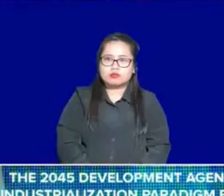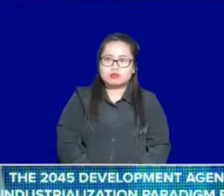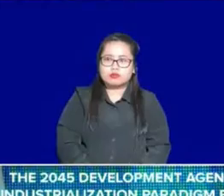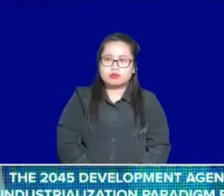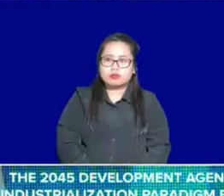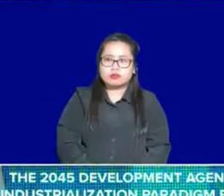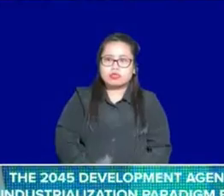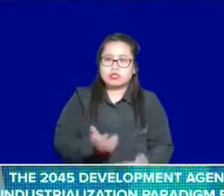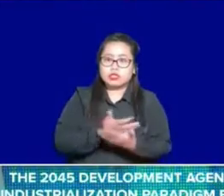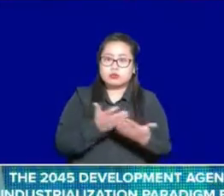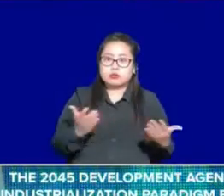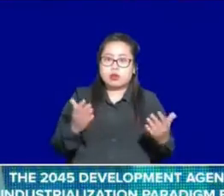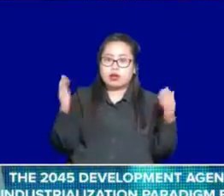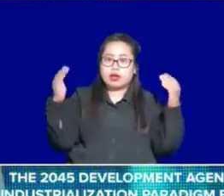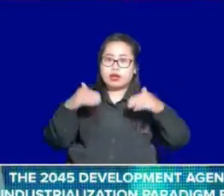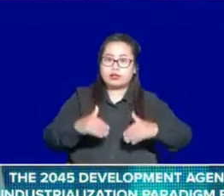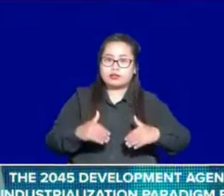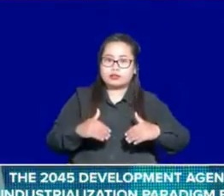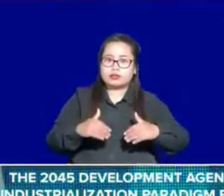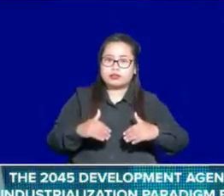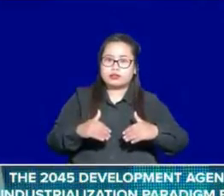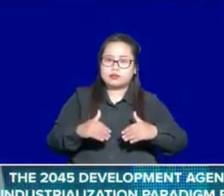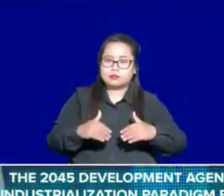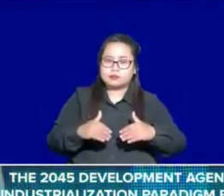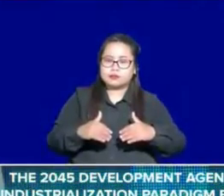Semua yang hadir pada